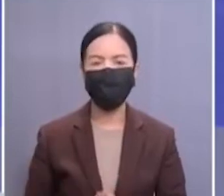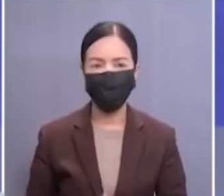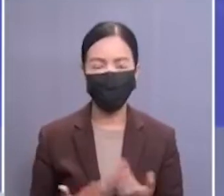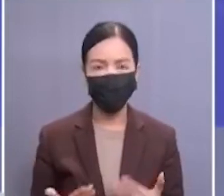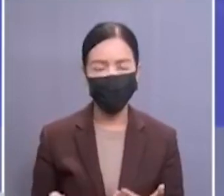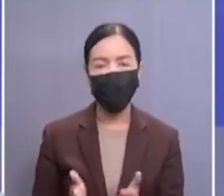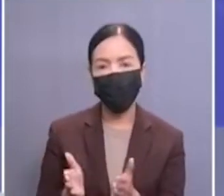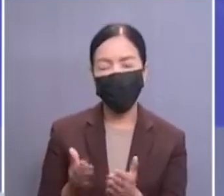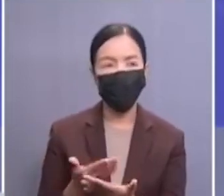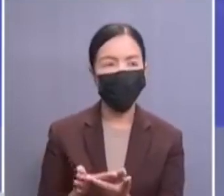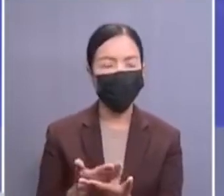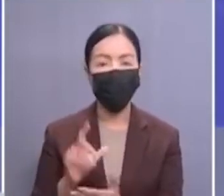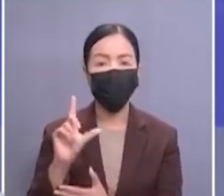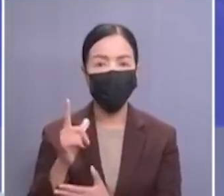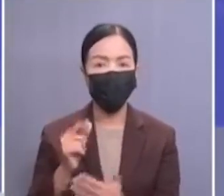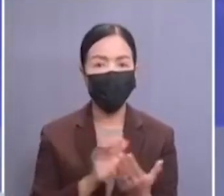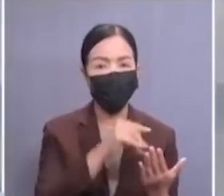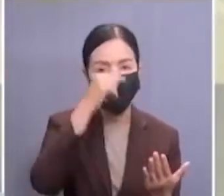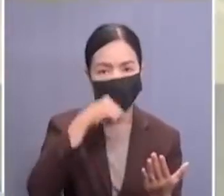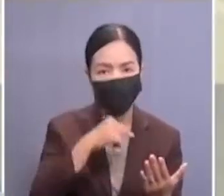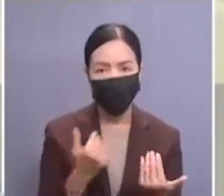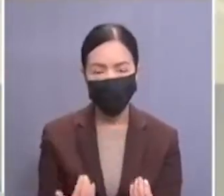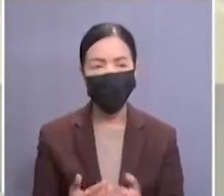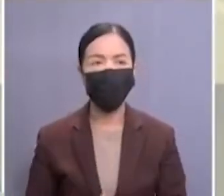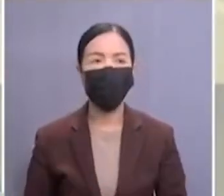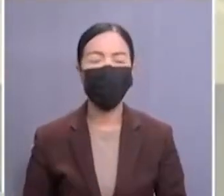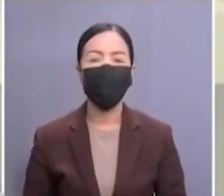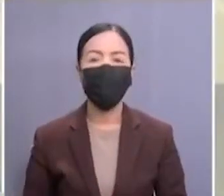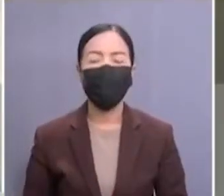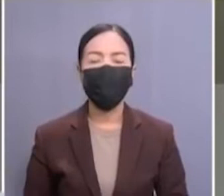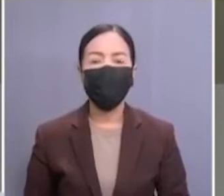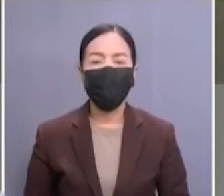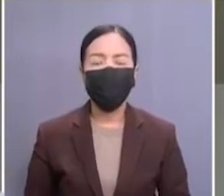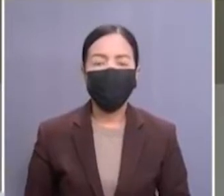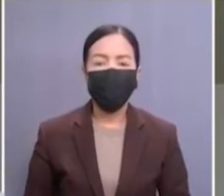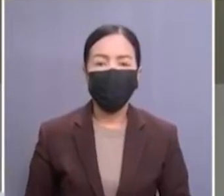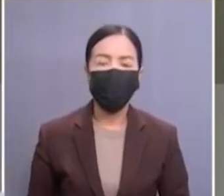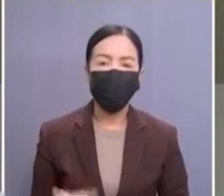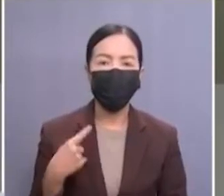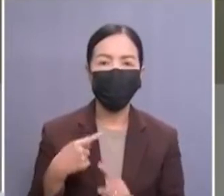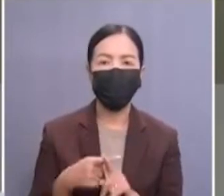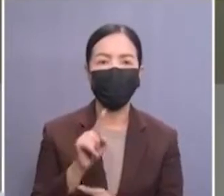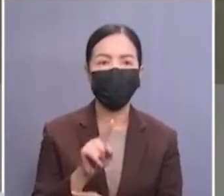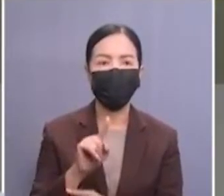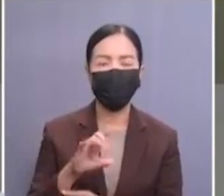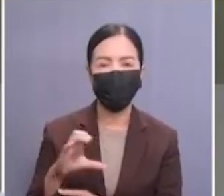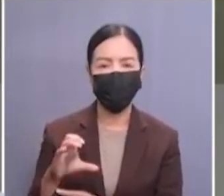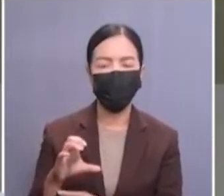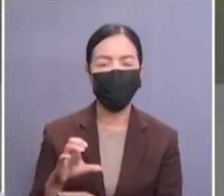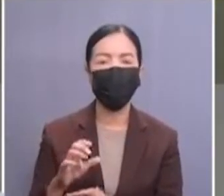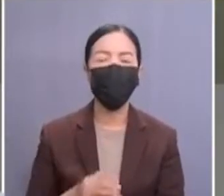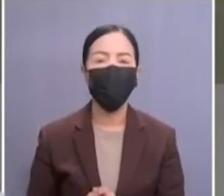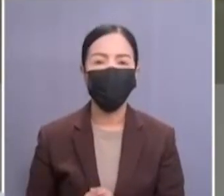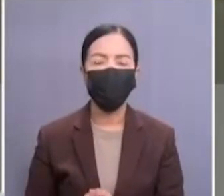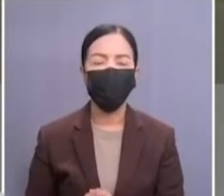ส่วนในฝั่งของราคาทองในประเทศนี้นะคะฝั่งของราคาทองคำในประเทศนั้นปรับเพิ่มขึ้นไปบัตรละ 100บาท